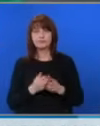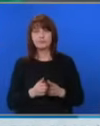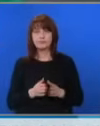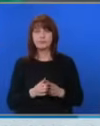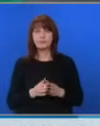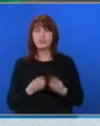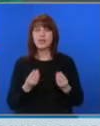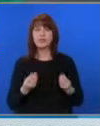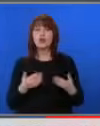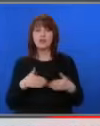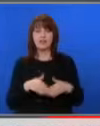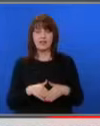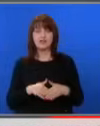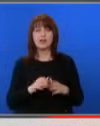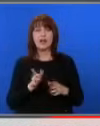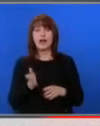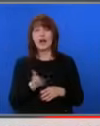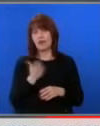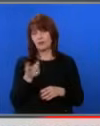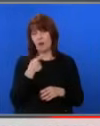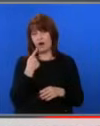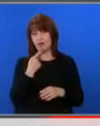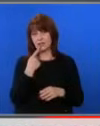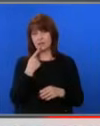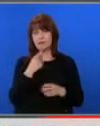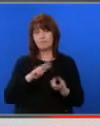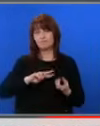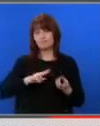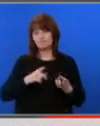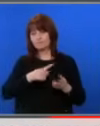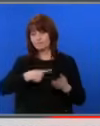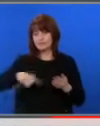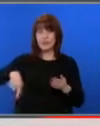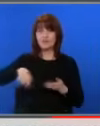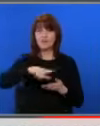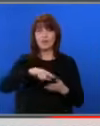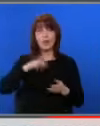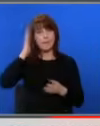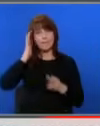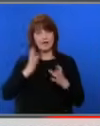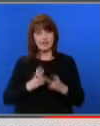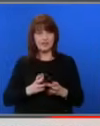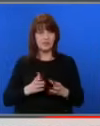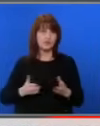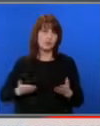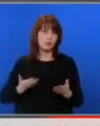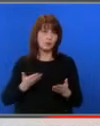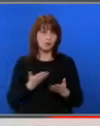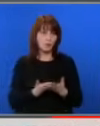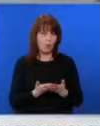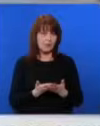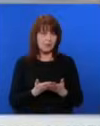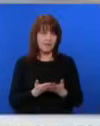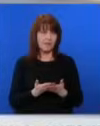вечер! Добър вечер, както вие вече казахте, завърта се рулетката, правителството подава оставка утре и парламента ще я